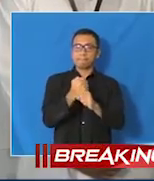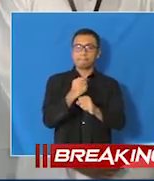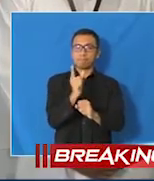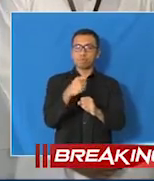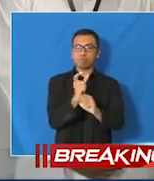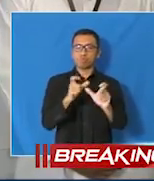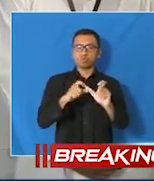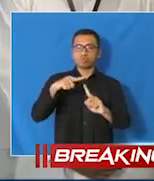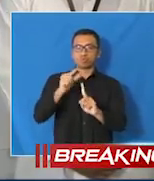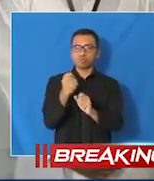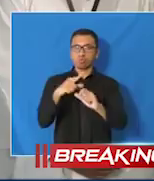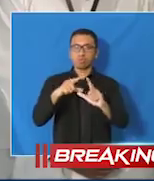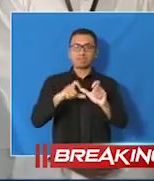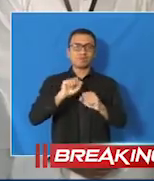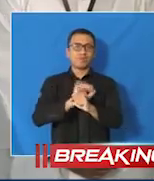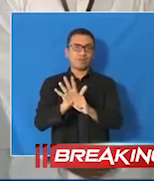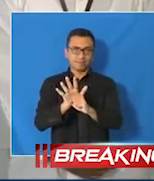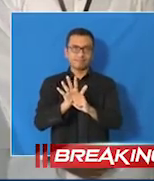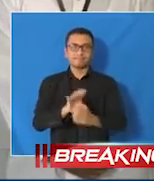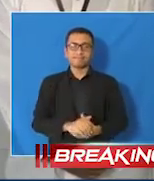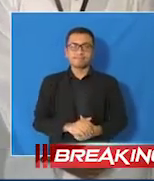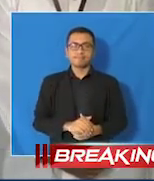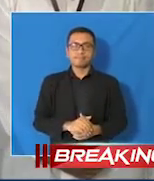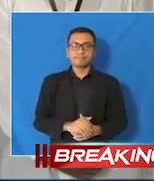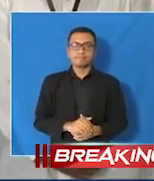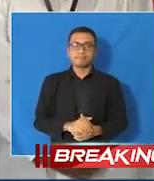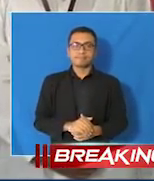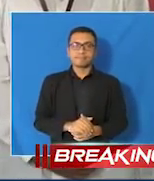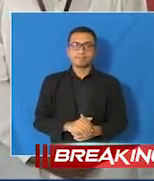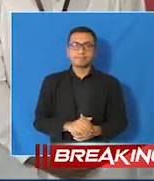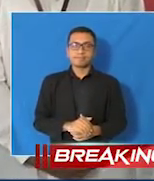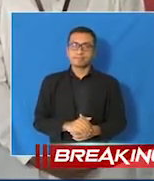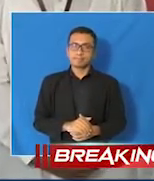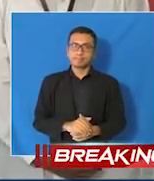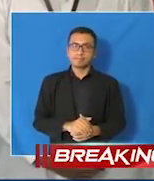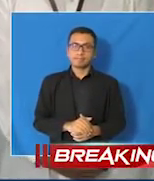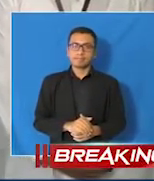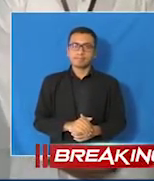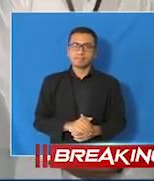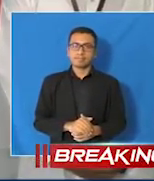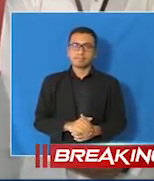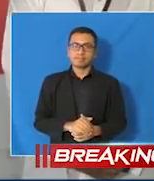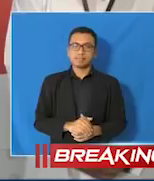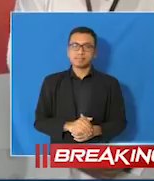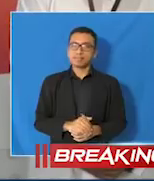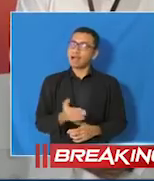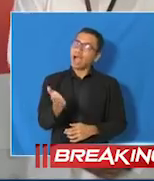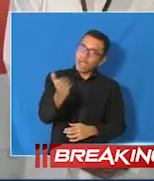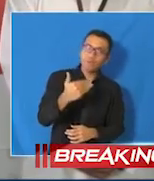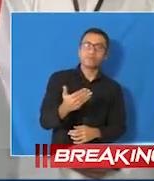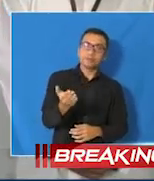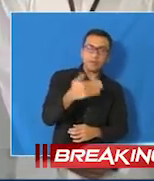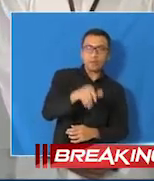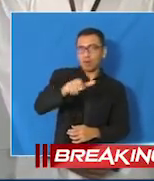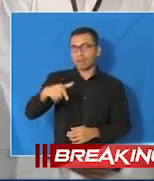percepatan penanganan covert ini sekali lagi memanggil mengajak Pak para relawan